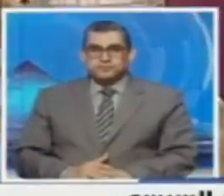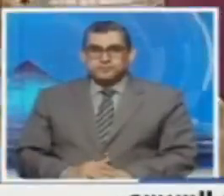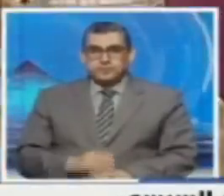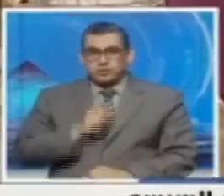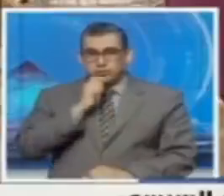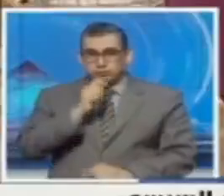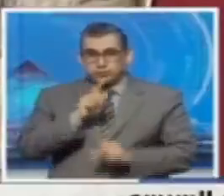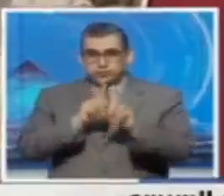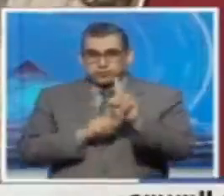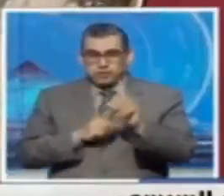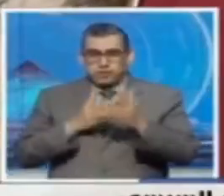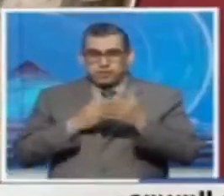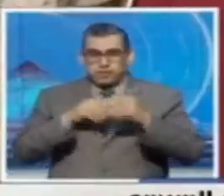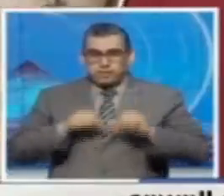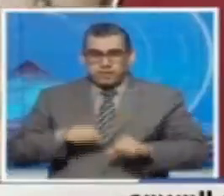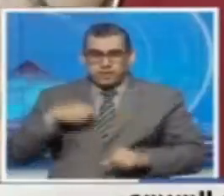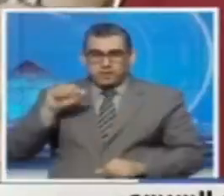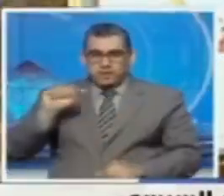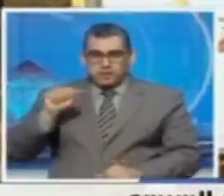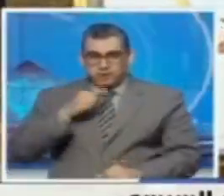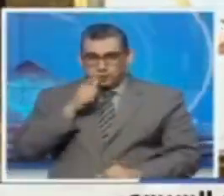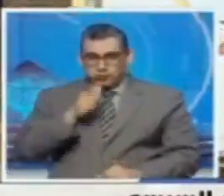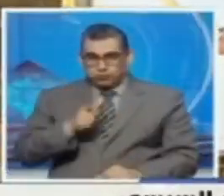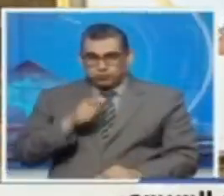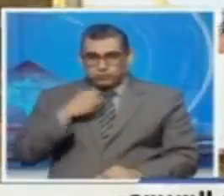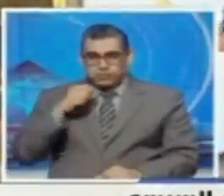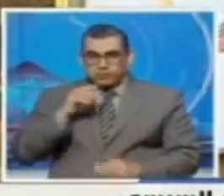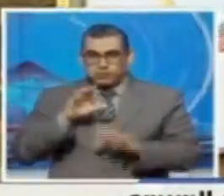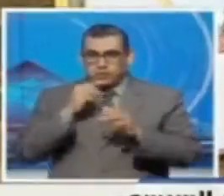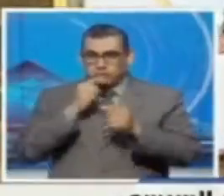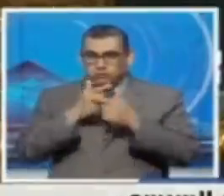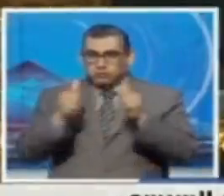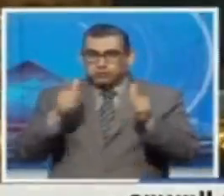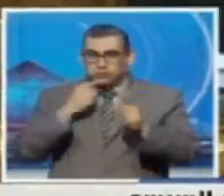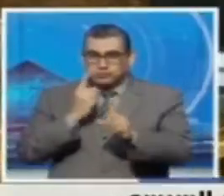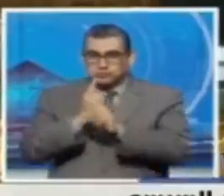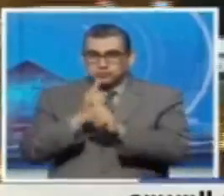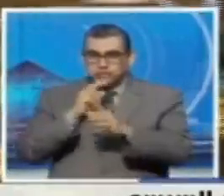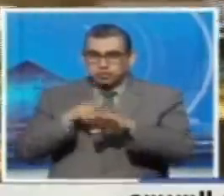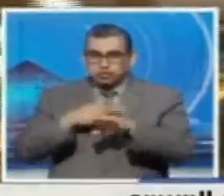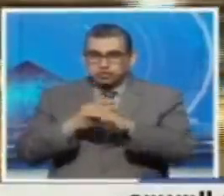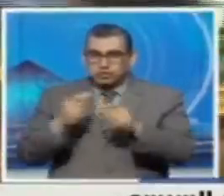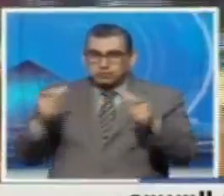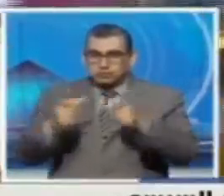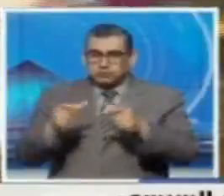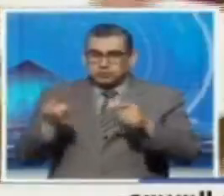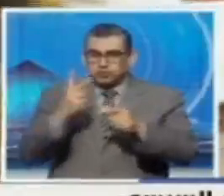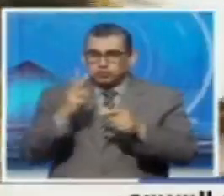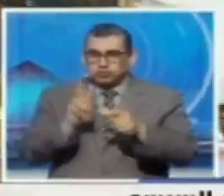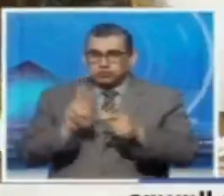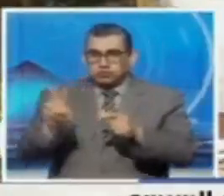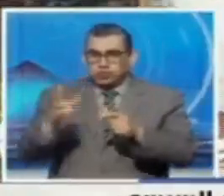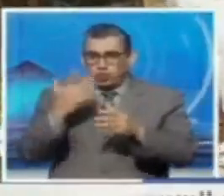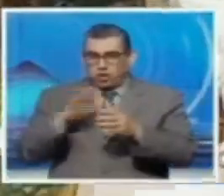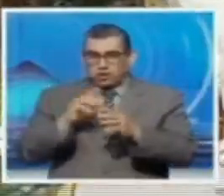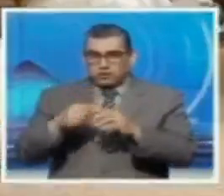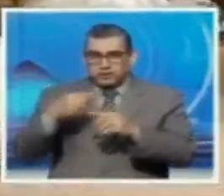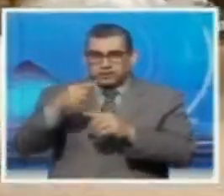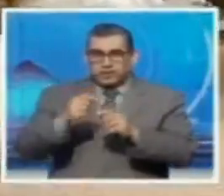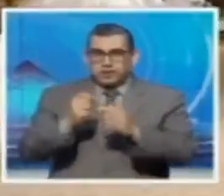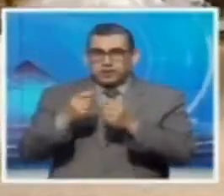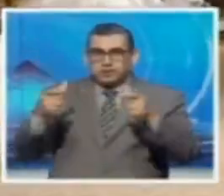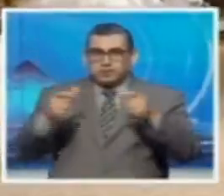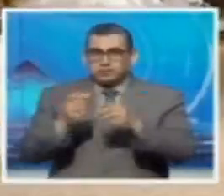المتحدث الرسمي باسم رئاسة الجمهورية صرح بأن اللقاء شهد عقد مباحثات منفردة تلتها مباحثات